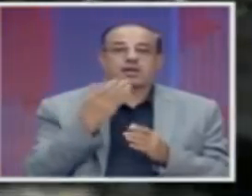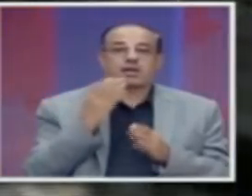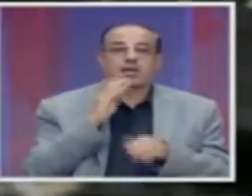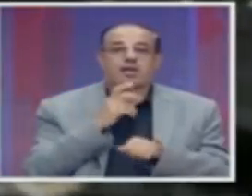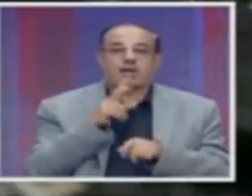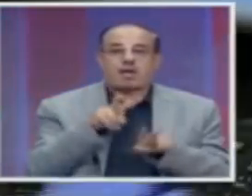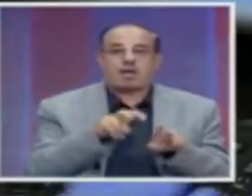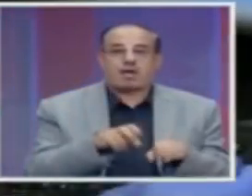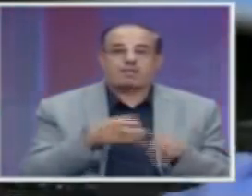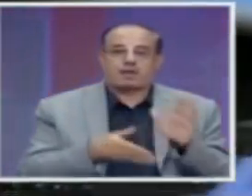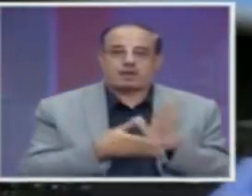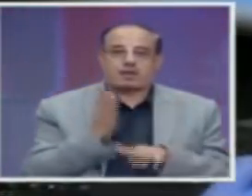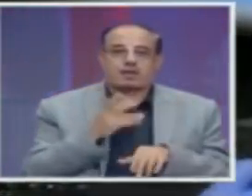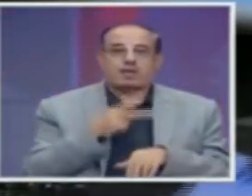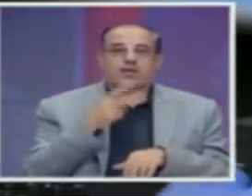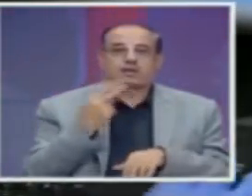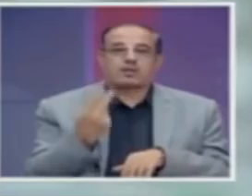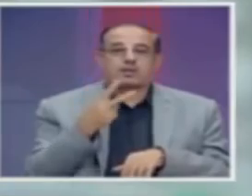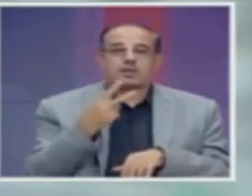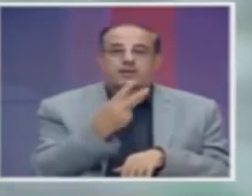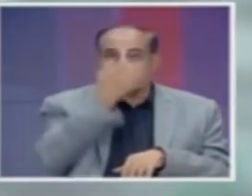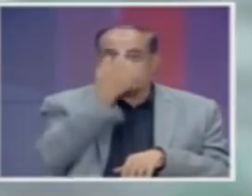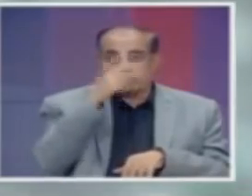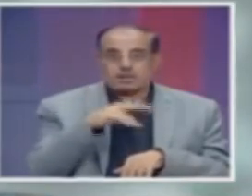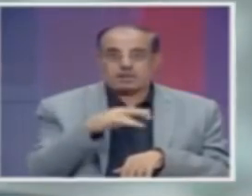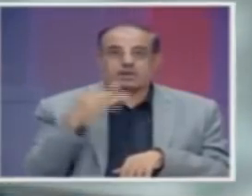حكم غرامة و72,863